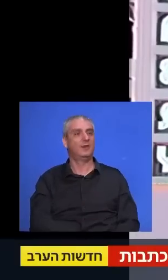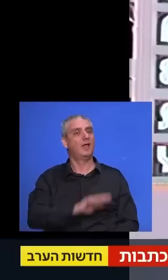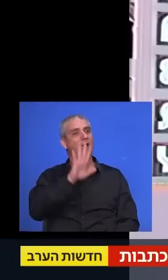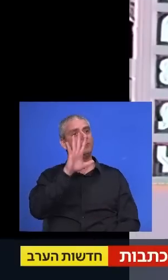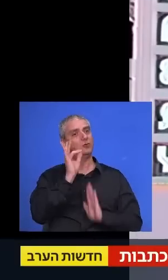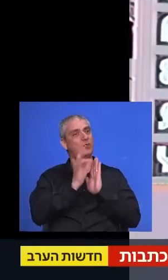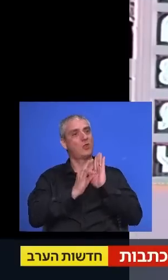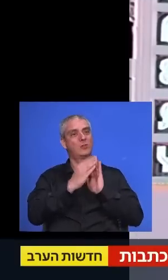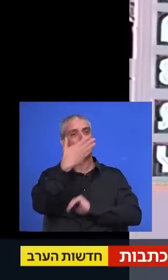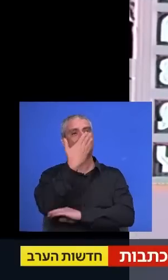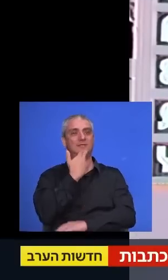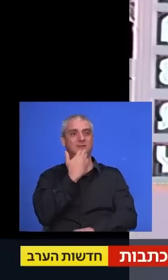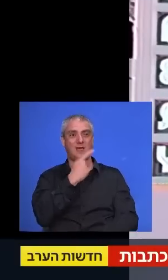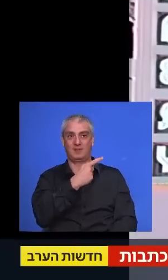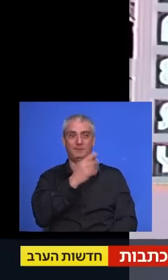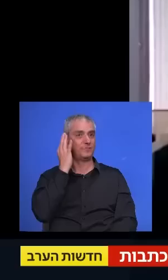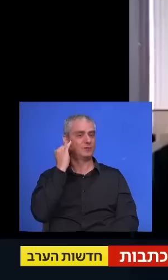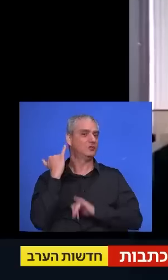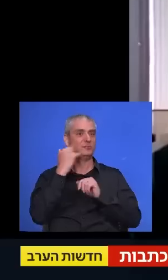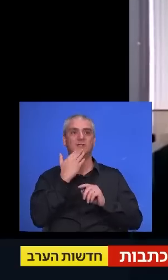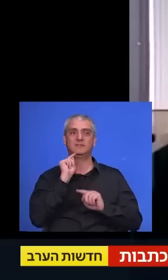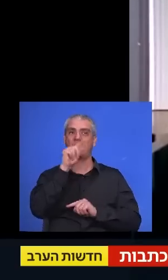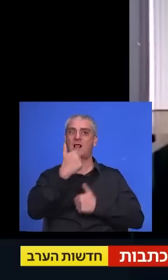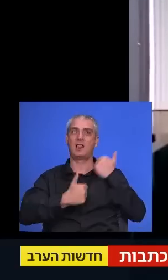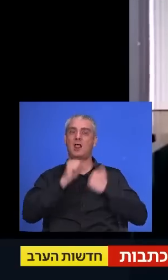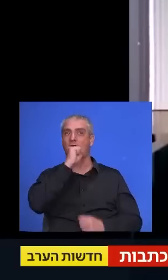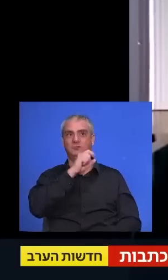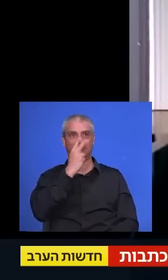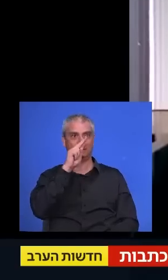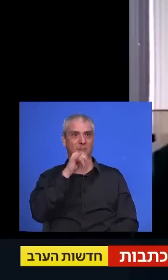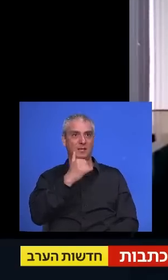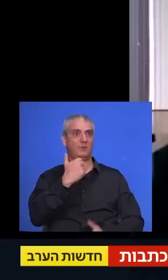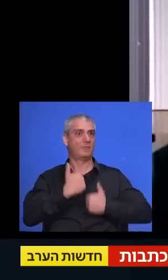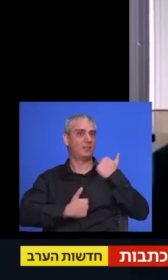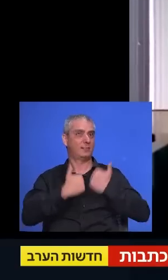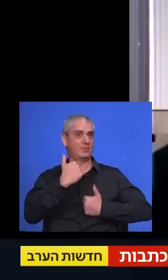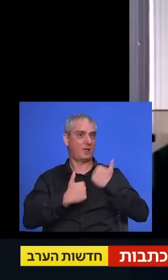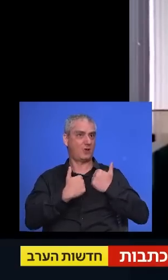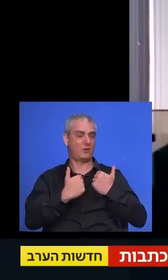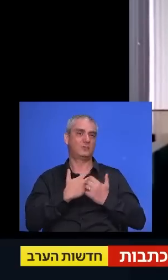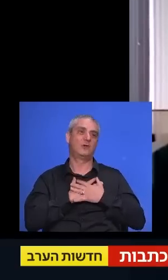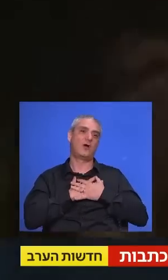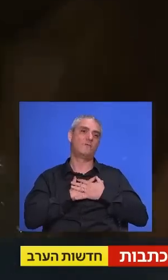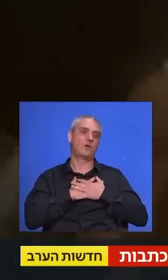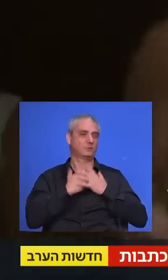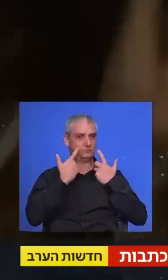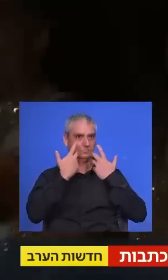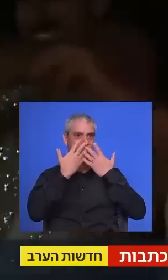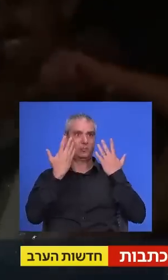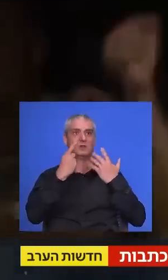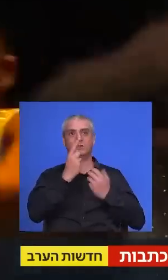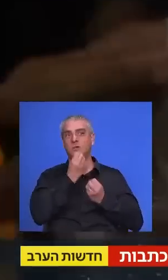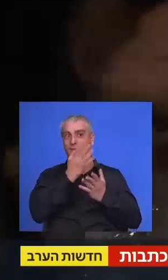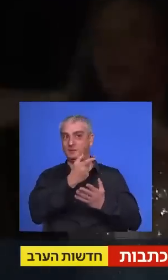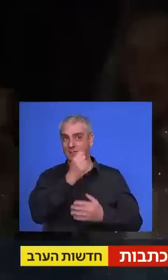for Israel. האישה שהביאה את ישראל לאירוויזיון מסתכלת היום על התחרות הזאת בעיניים אוהבות ומפוכחות. ויש לה גם